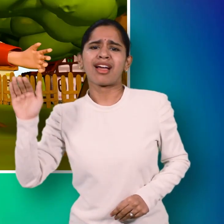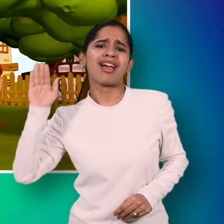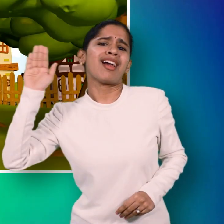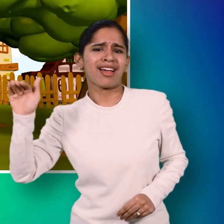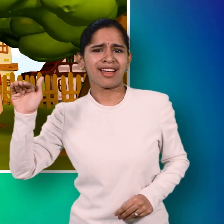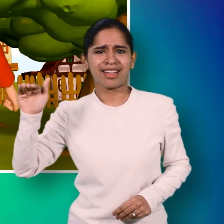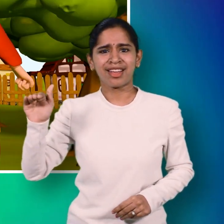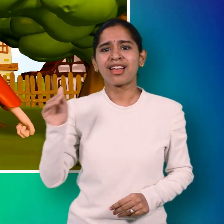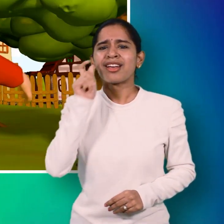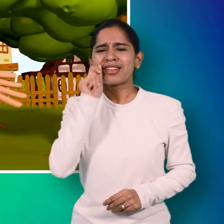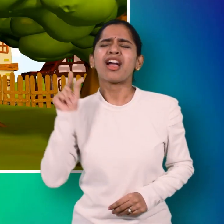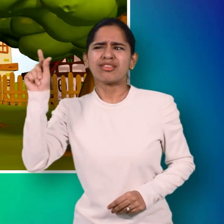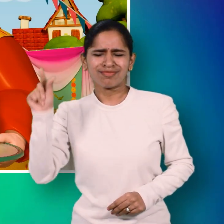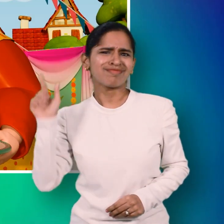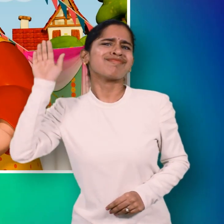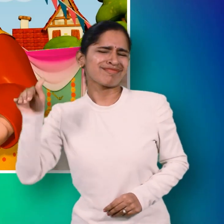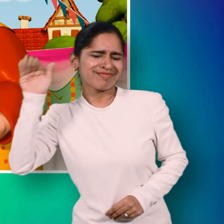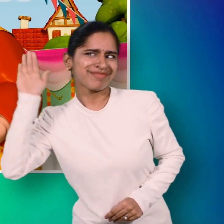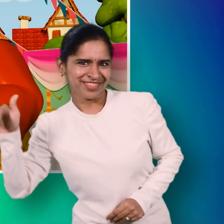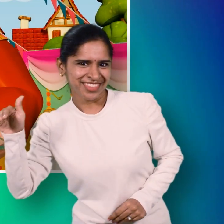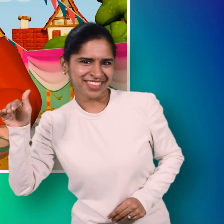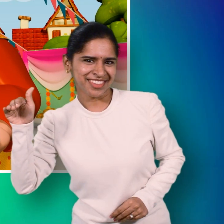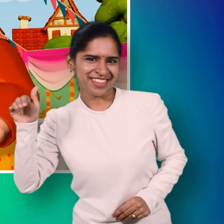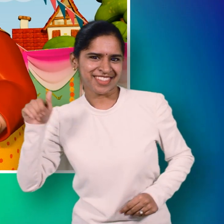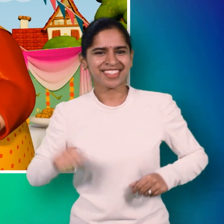जी, लाला जी ओ लाला जी।